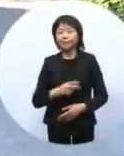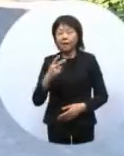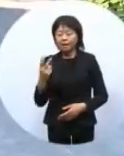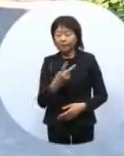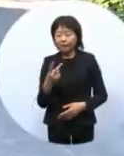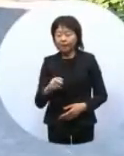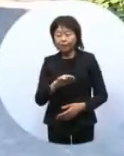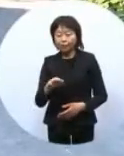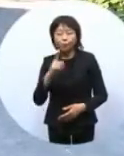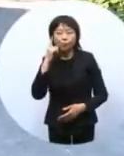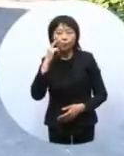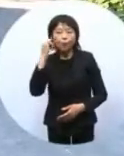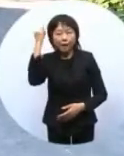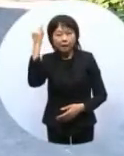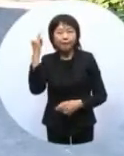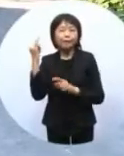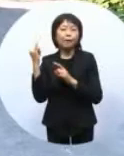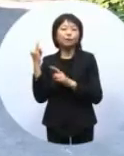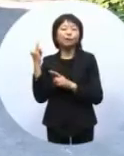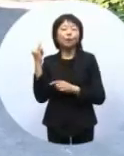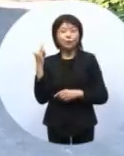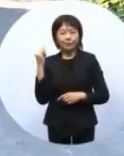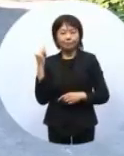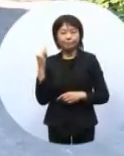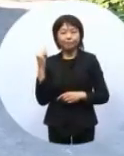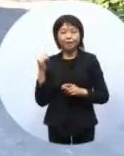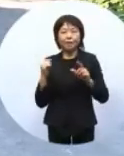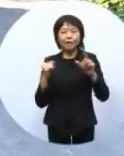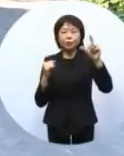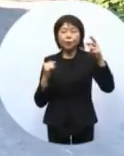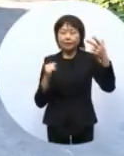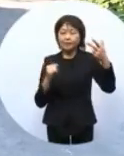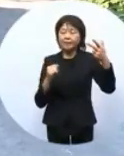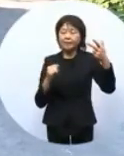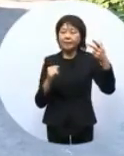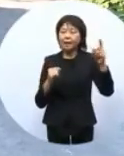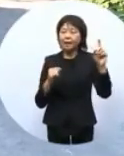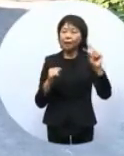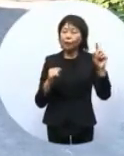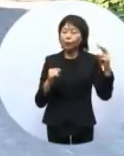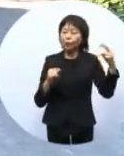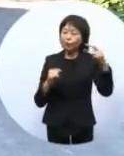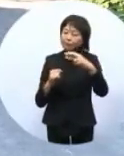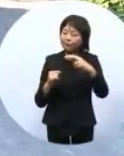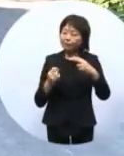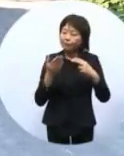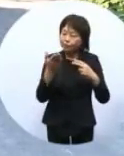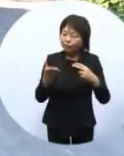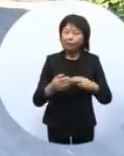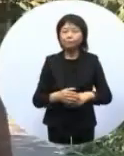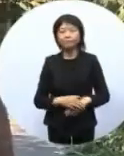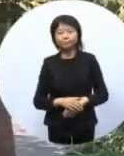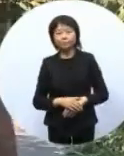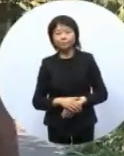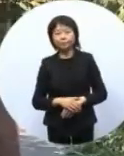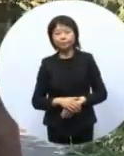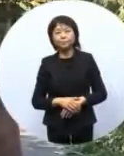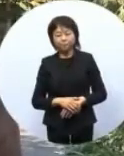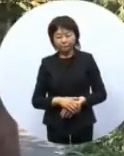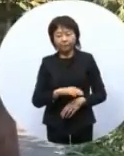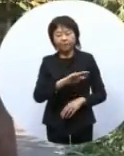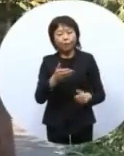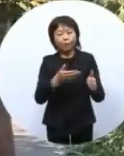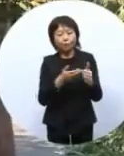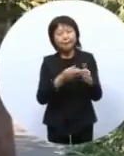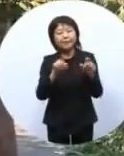のお母さんでもある須藤さん、直属の上司からはどのように映っているのでしょう。 子育てをしなが